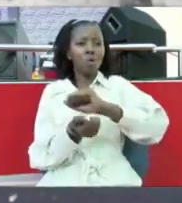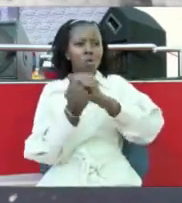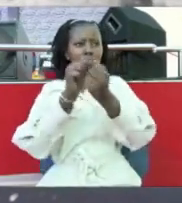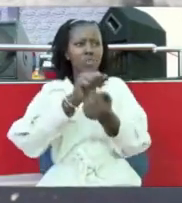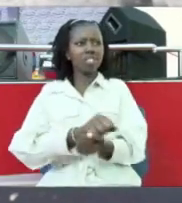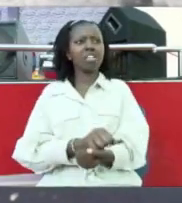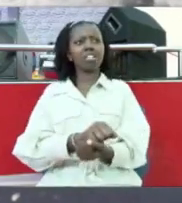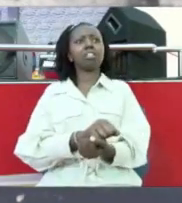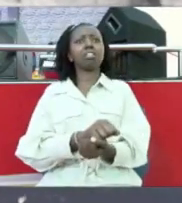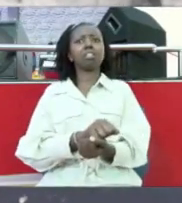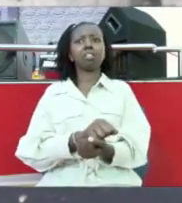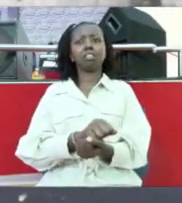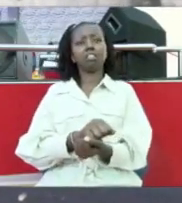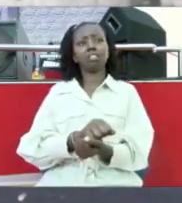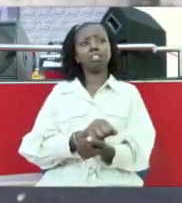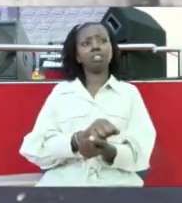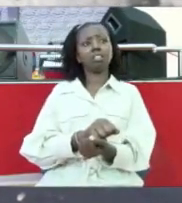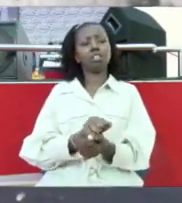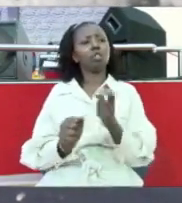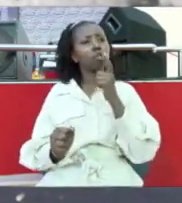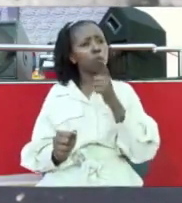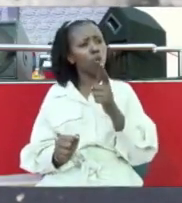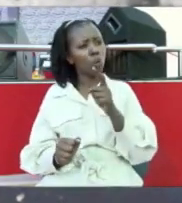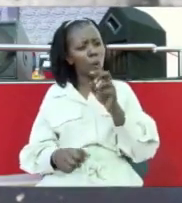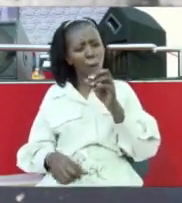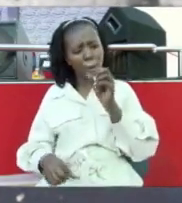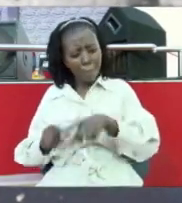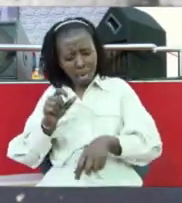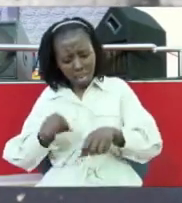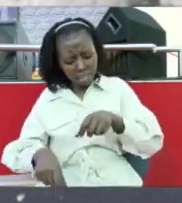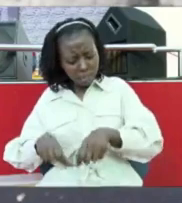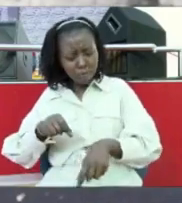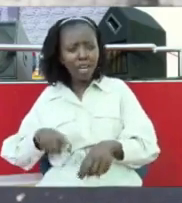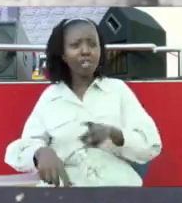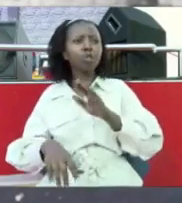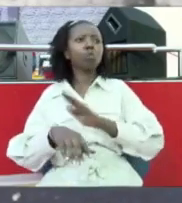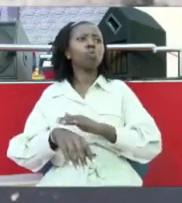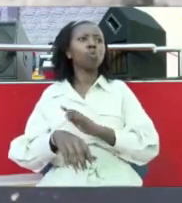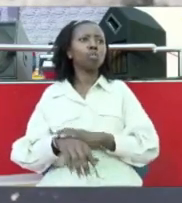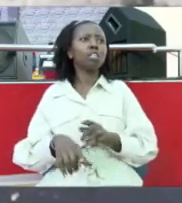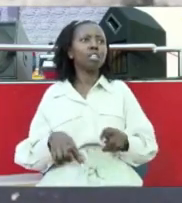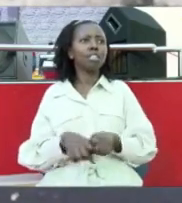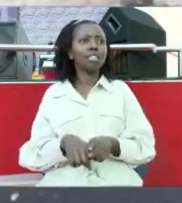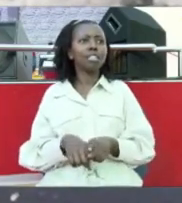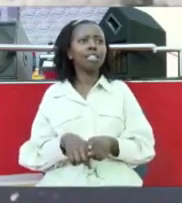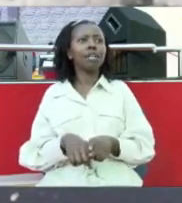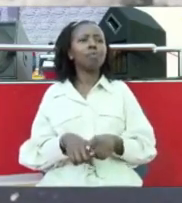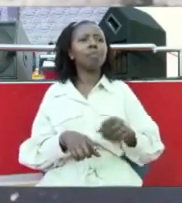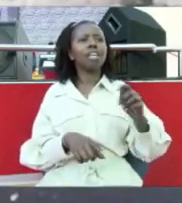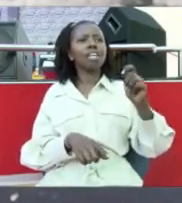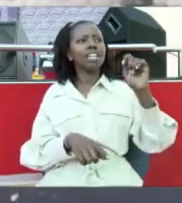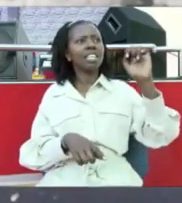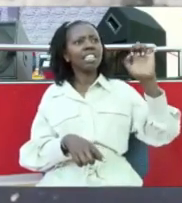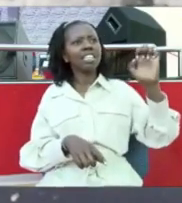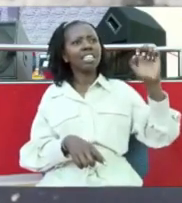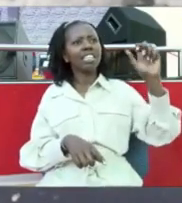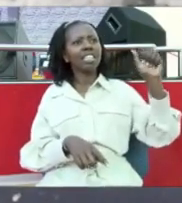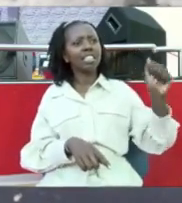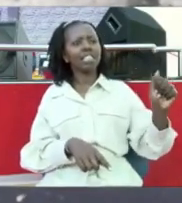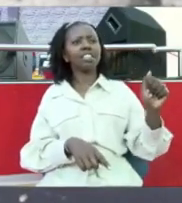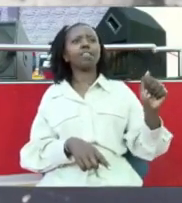namba. Lima vizuri. Palilia kahawa yako. Viazi yako.